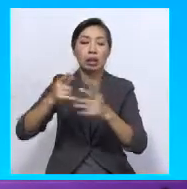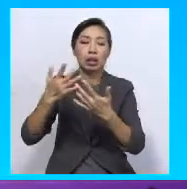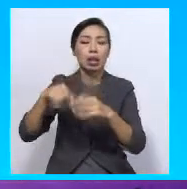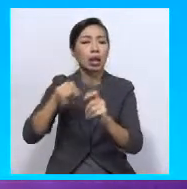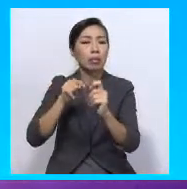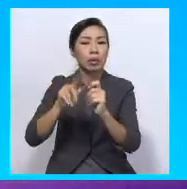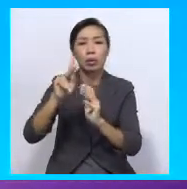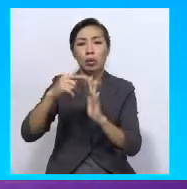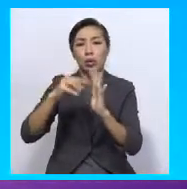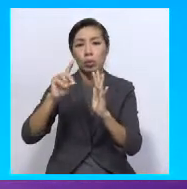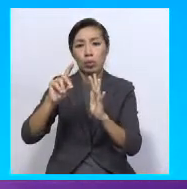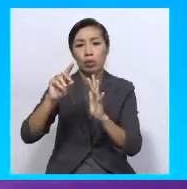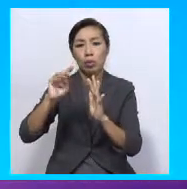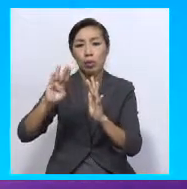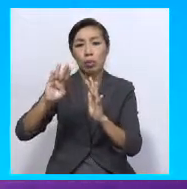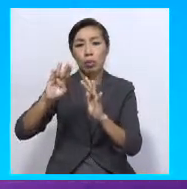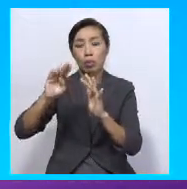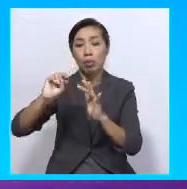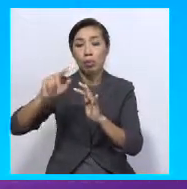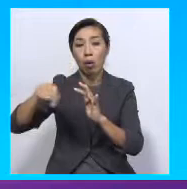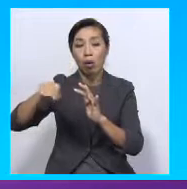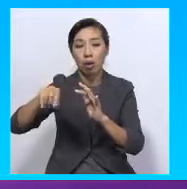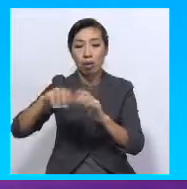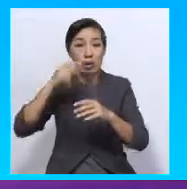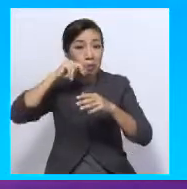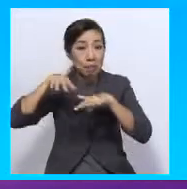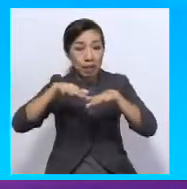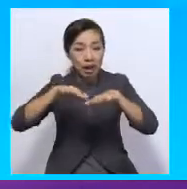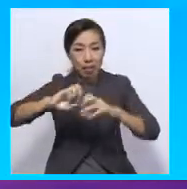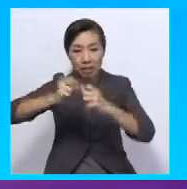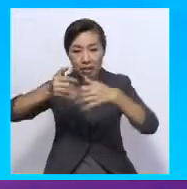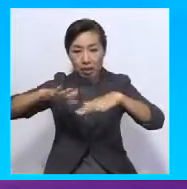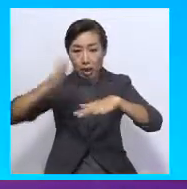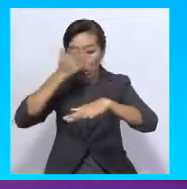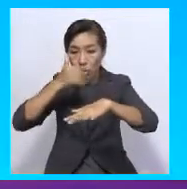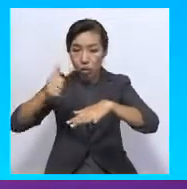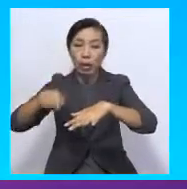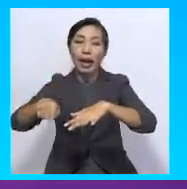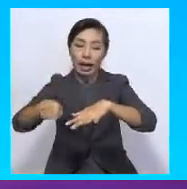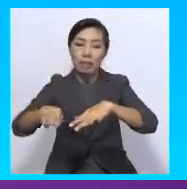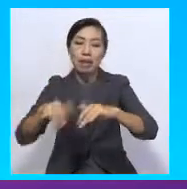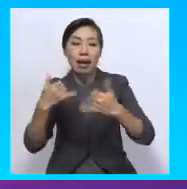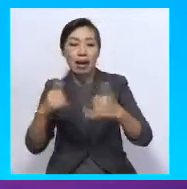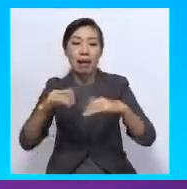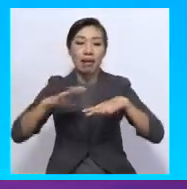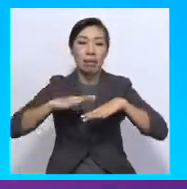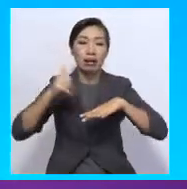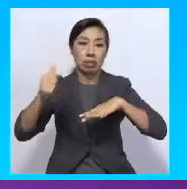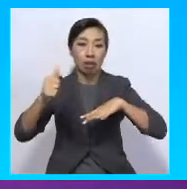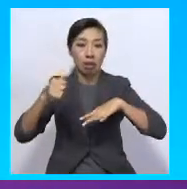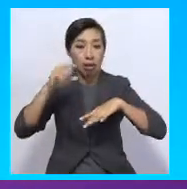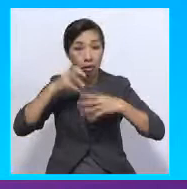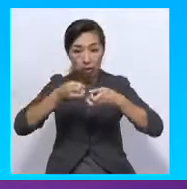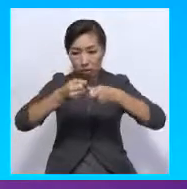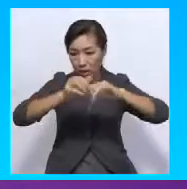งอำเภอพลพิสัยนะคะถือว่าเป็นเหตุหาดทรายแม่น้ำโขงที่สวยงามแล้วก็เหมาะในการเล่นน้ำโขงด้วยค่ะหาดนี่กว้างประ